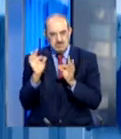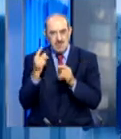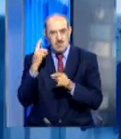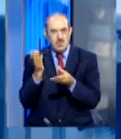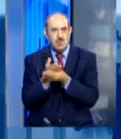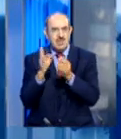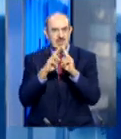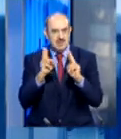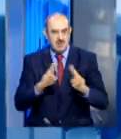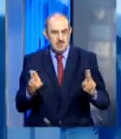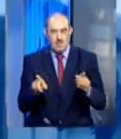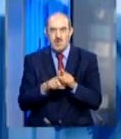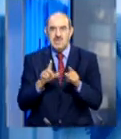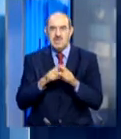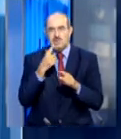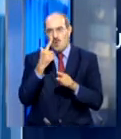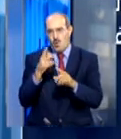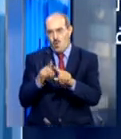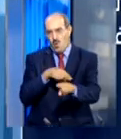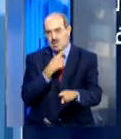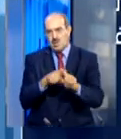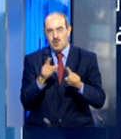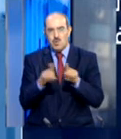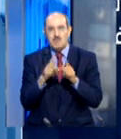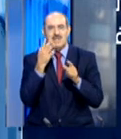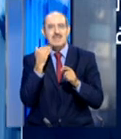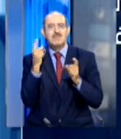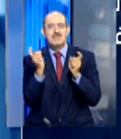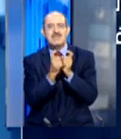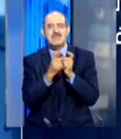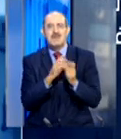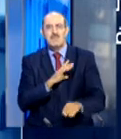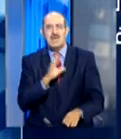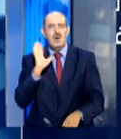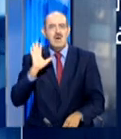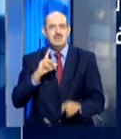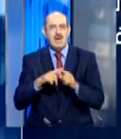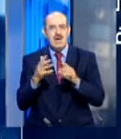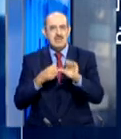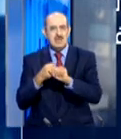دولية استعصت لسنوات، كأزمة الرهائن الأمريكيين في إيران عام